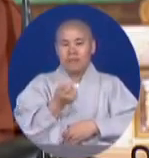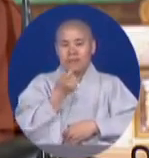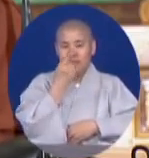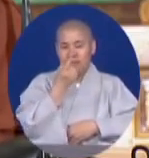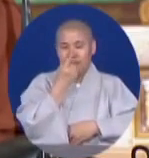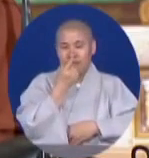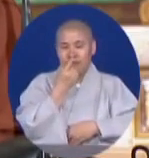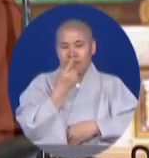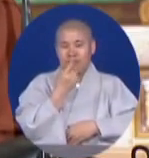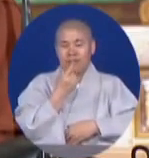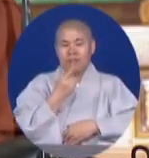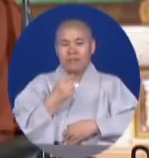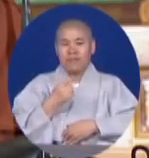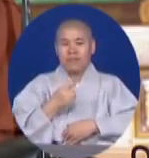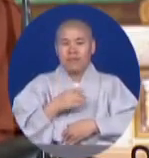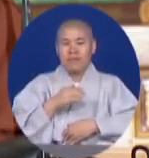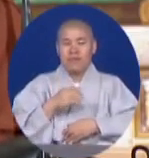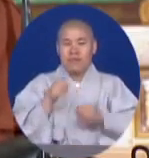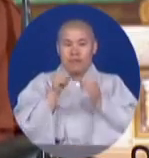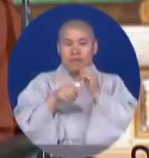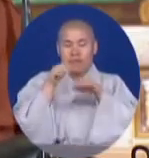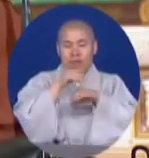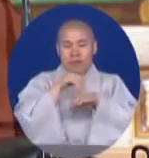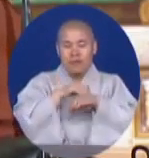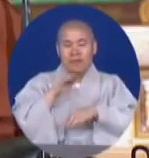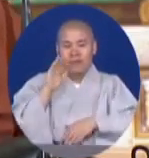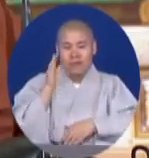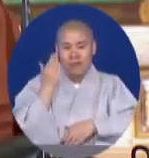익히는 거고 이건 되는 겁니다. 수행은.